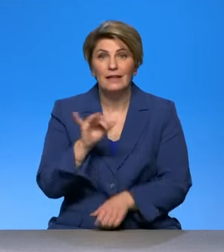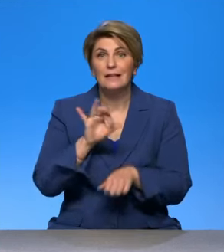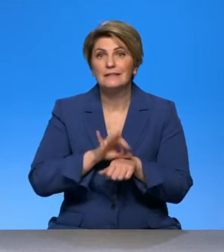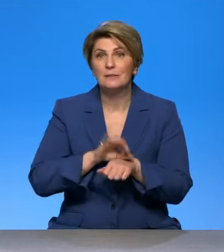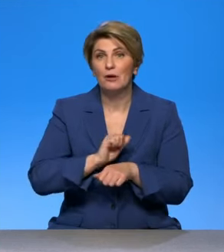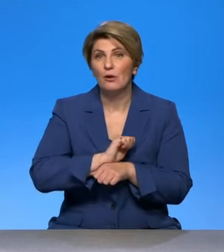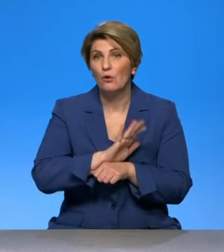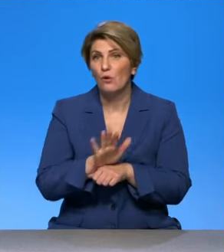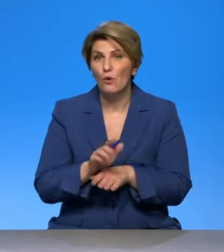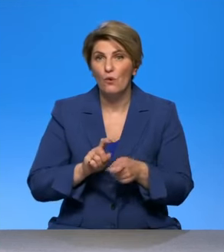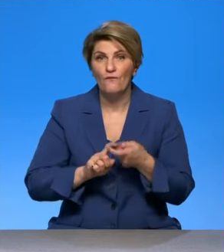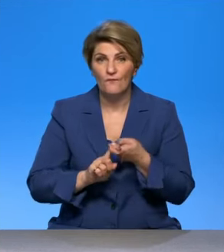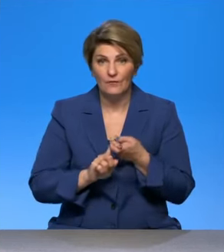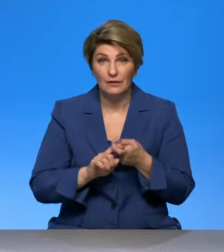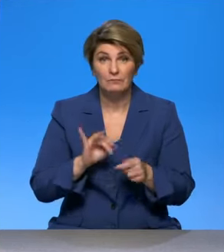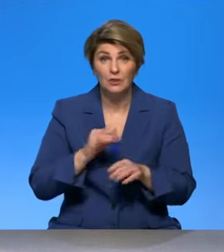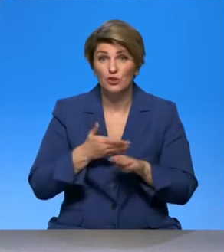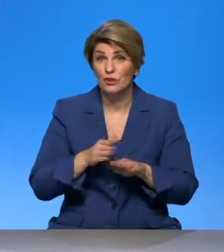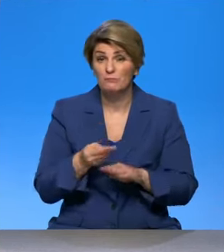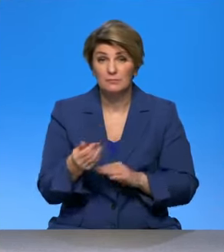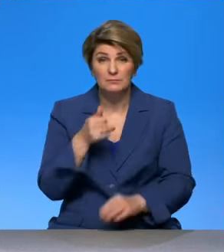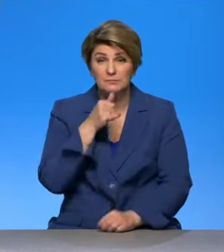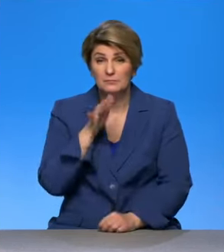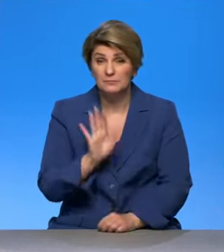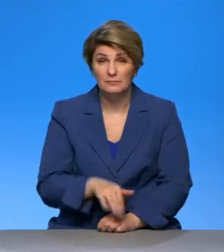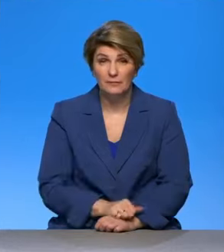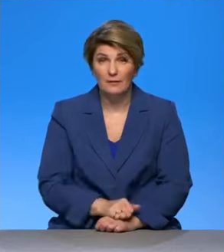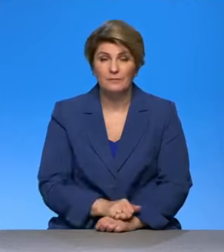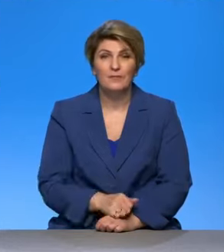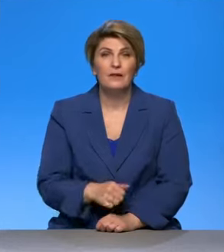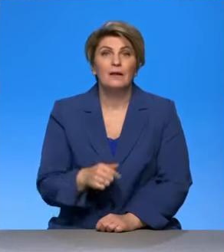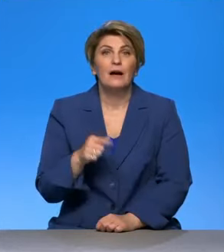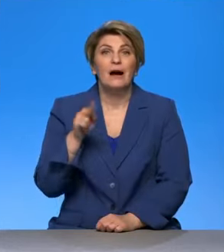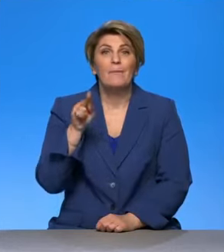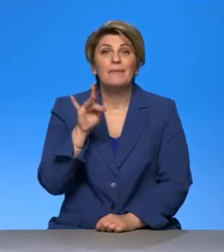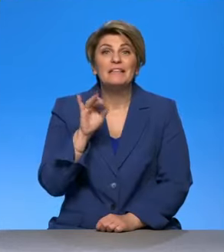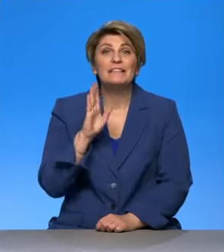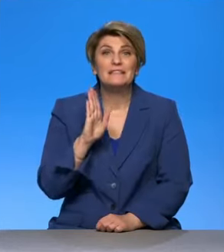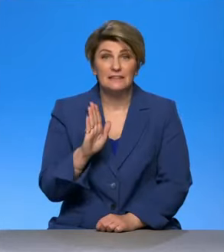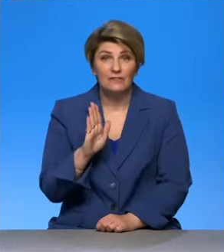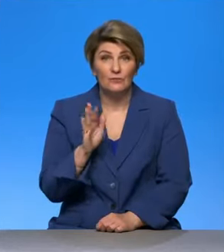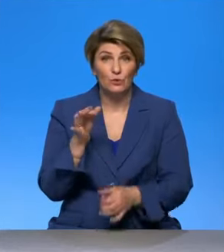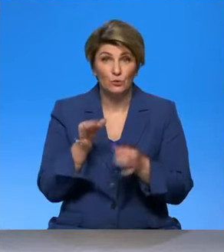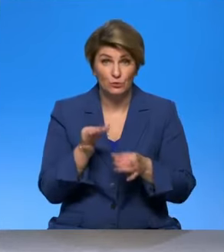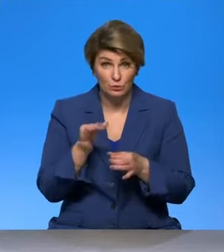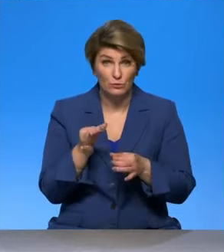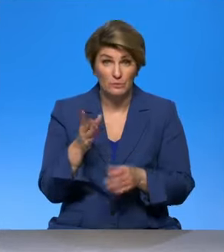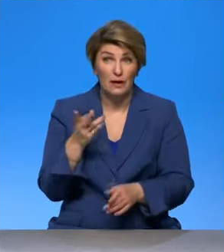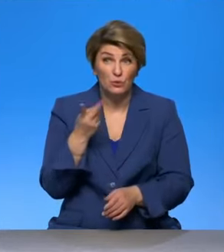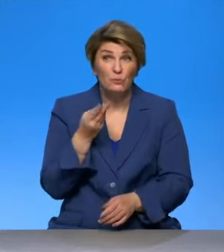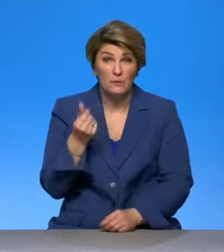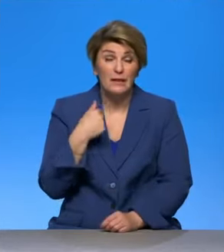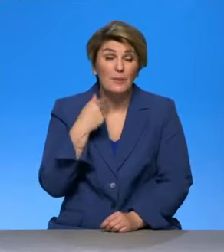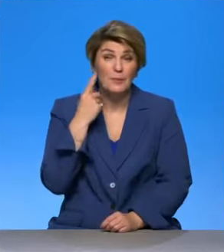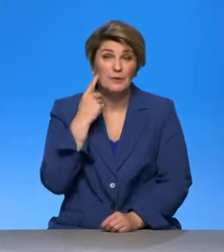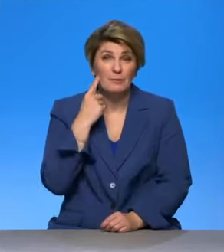коронавирусом и часть выплатить не смогла. Мне, приставы, нужно платить, я это все понимаю.